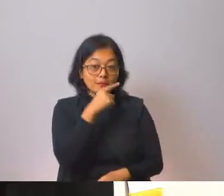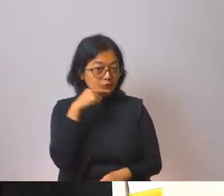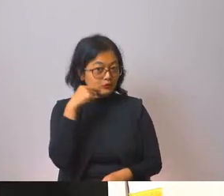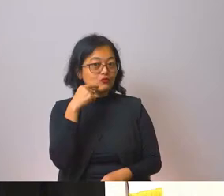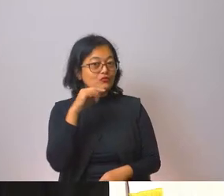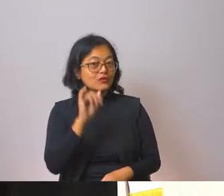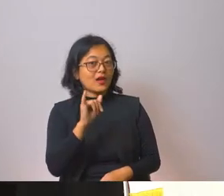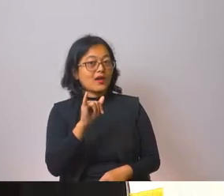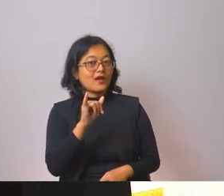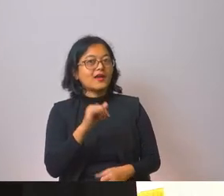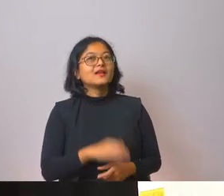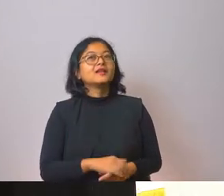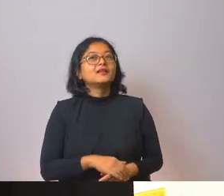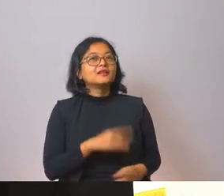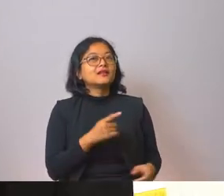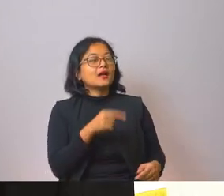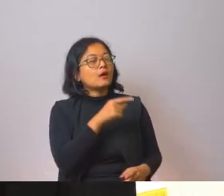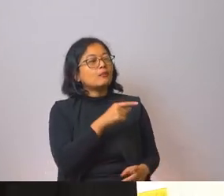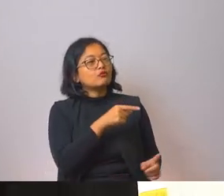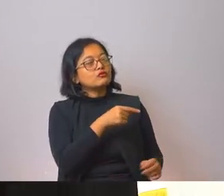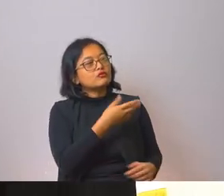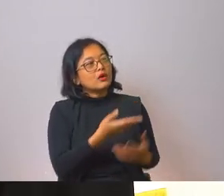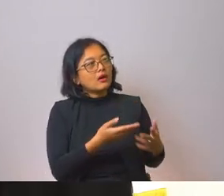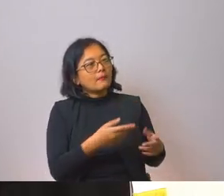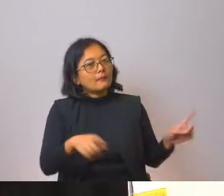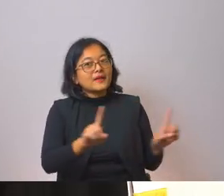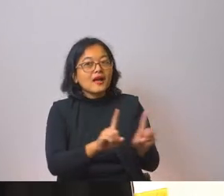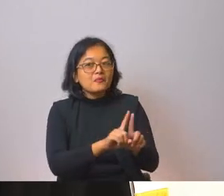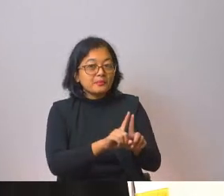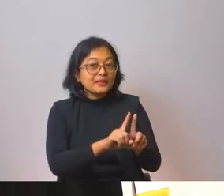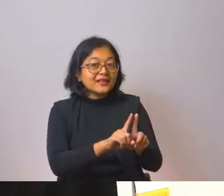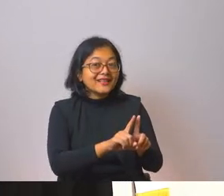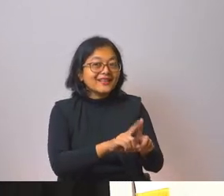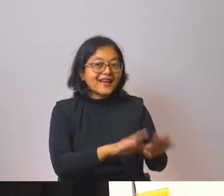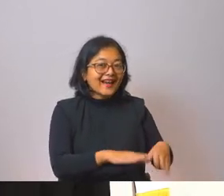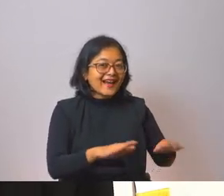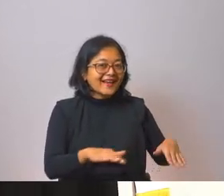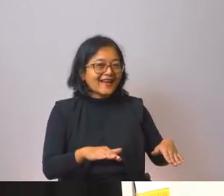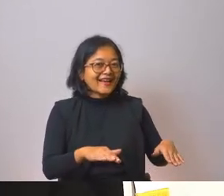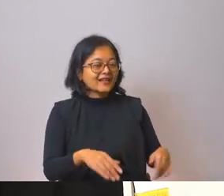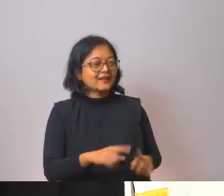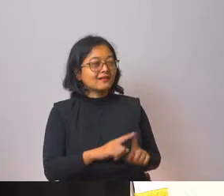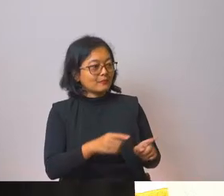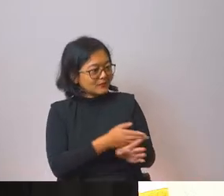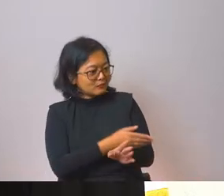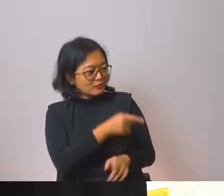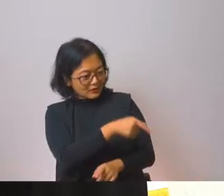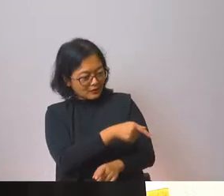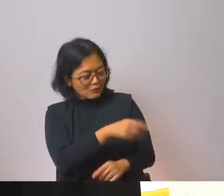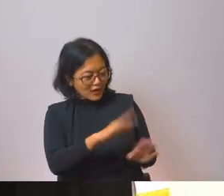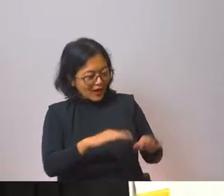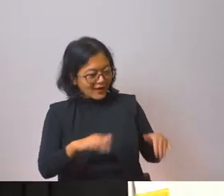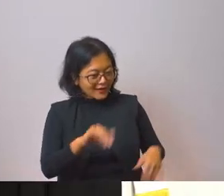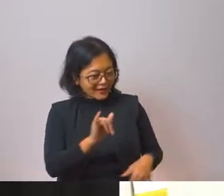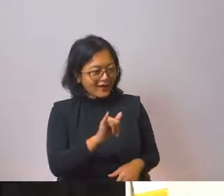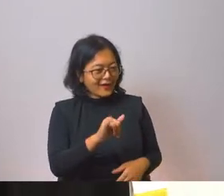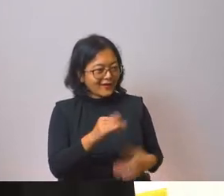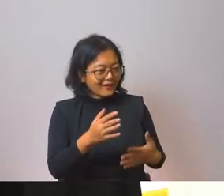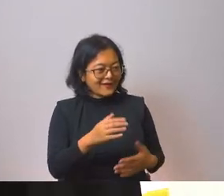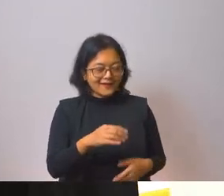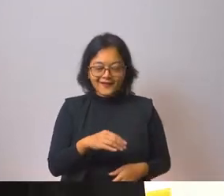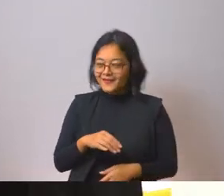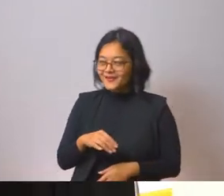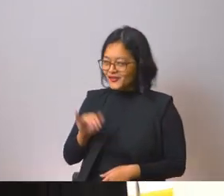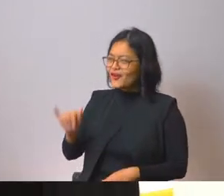sebelum soal pendamping. Ya. Kak Kesia itu pernah anak-anak ya tentunya ya. Tentu. Tentu Kak. Pernah ya. Pada saat